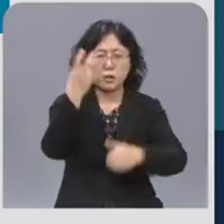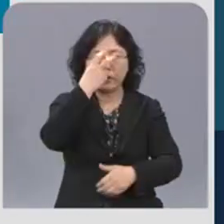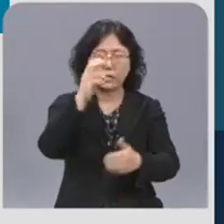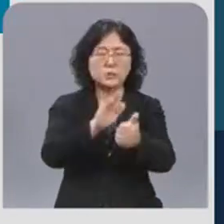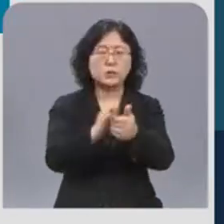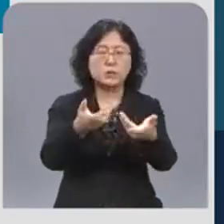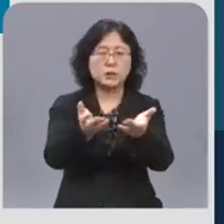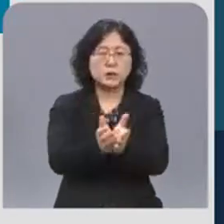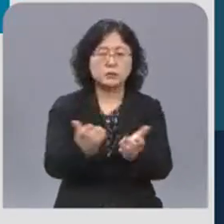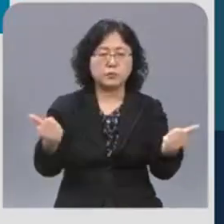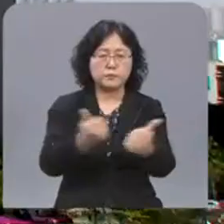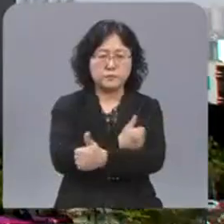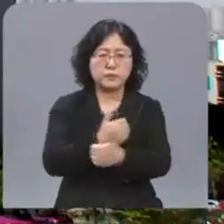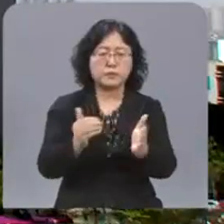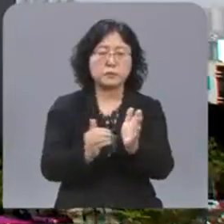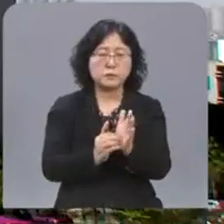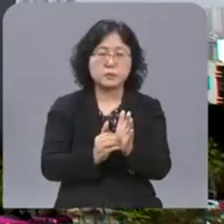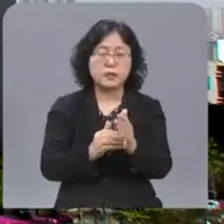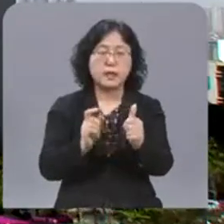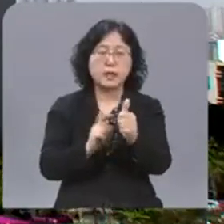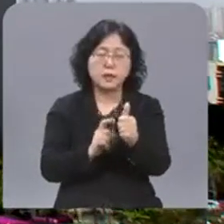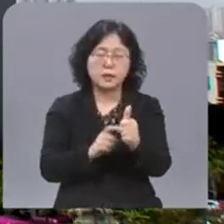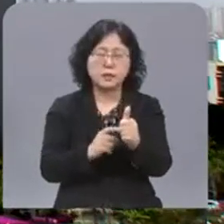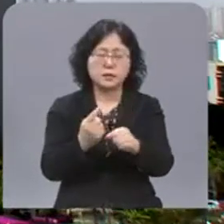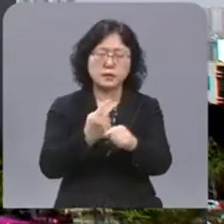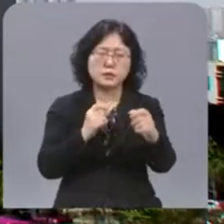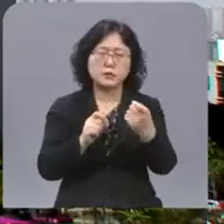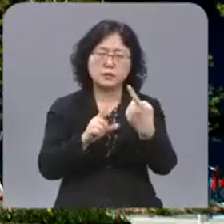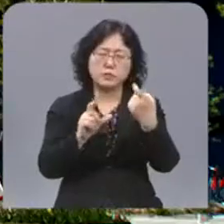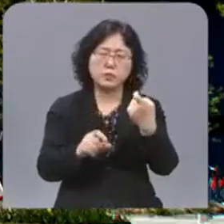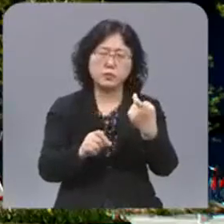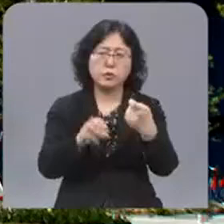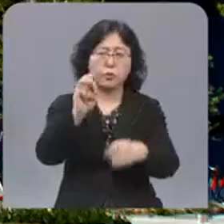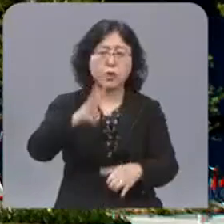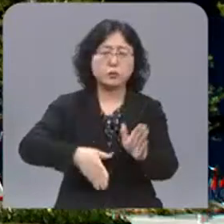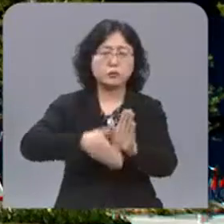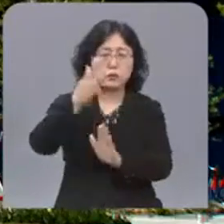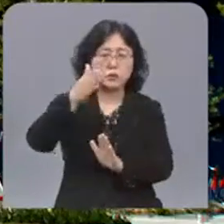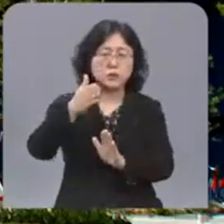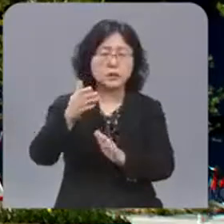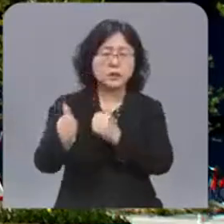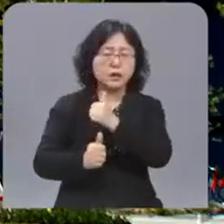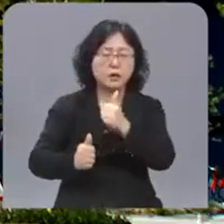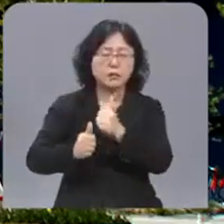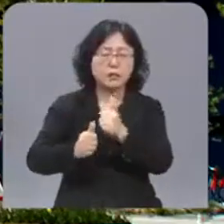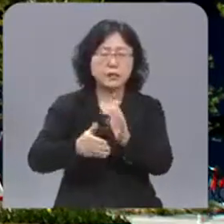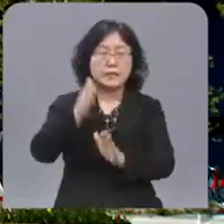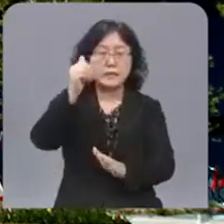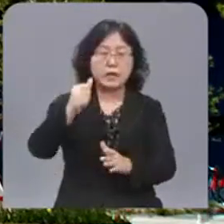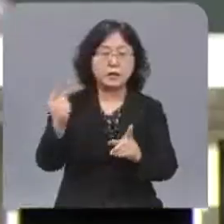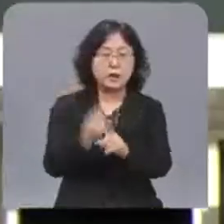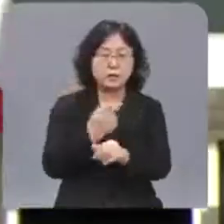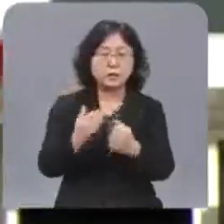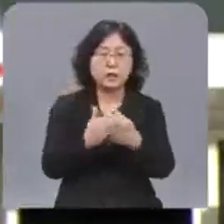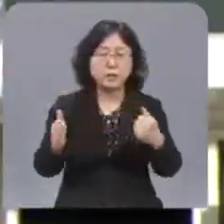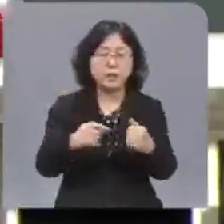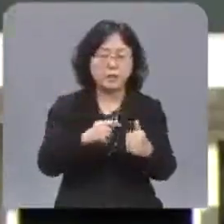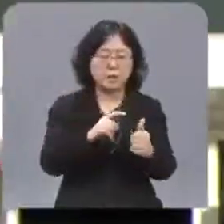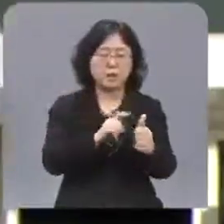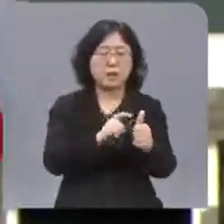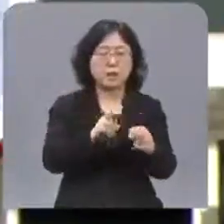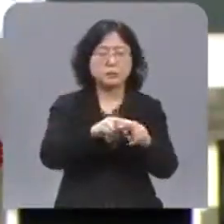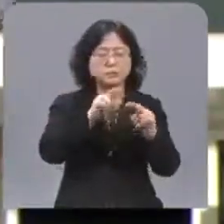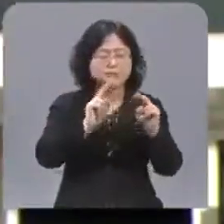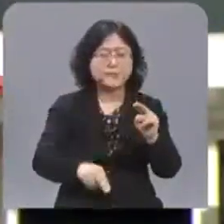지원단으로 전보됐습니다 a씨는 지난해 11월 광주시 간부가 구단주인 시장이 바뀌었으니 자리를